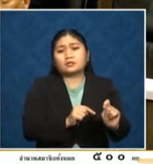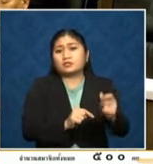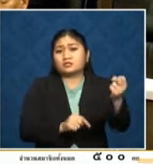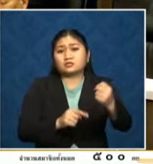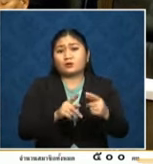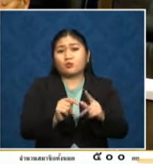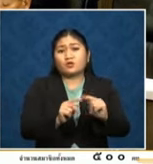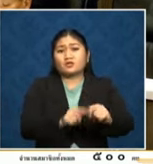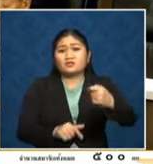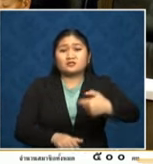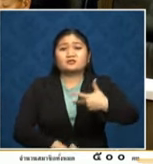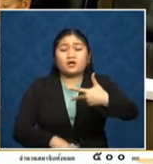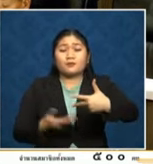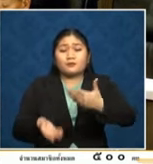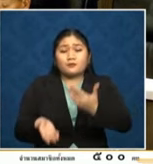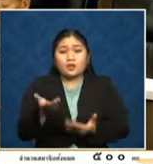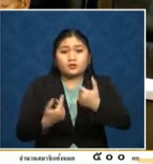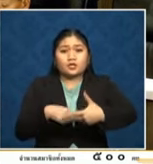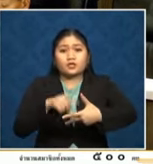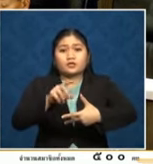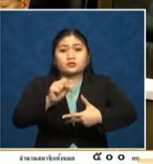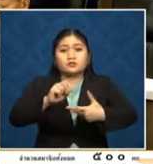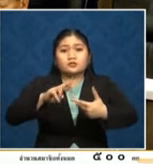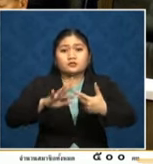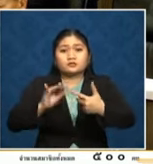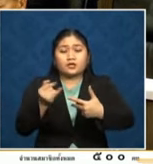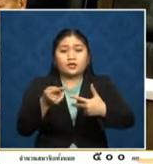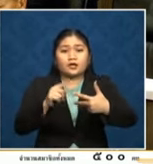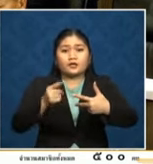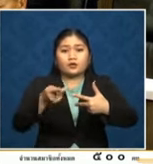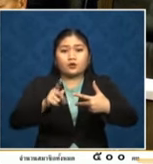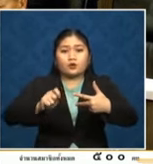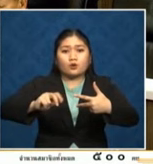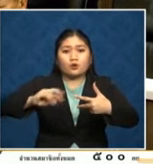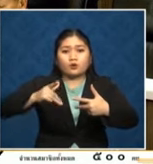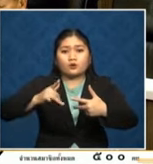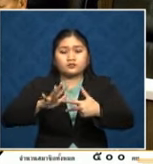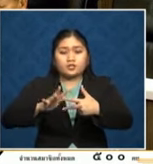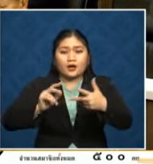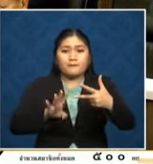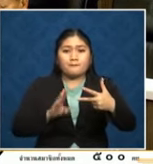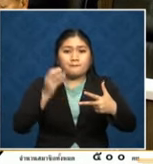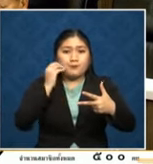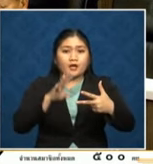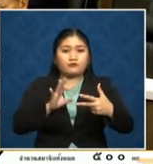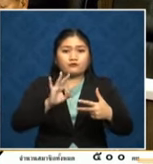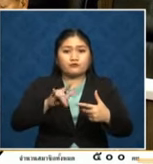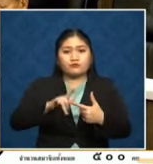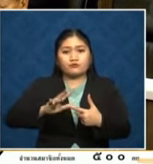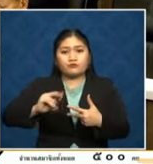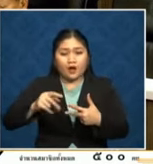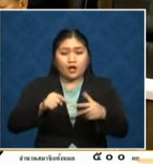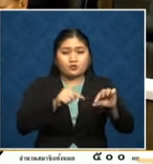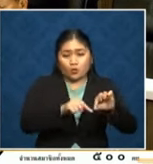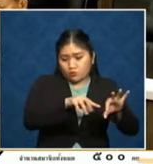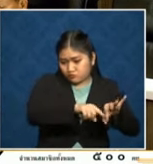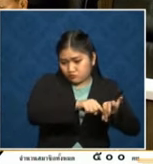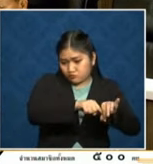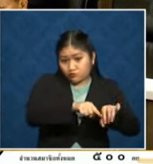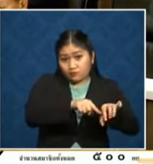ลไม่ว่าจะเป็นตําบลสะไคตําบลคอกช้างตําบลบ้านฝางมาจับจ่ายตลาด